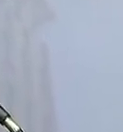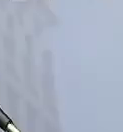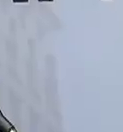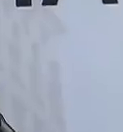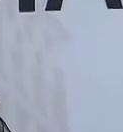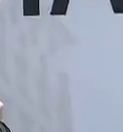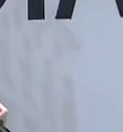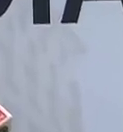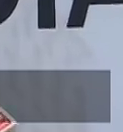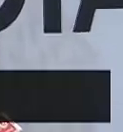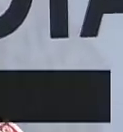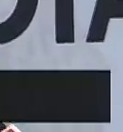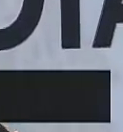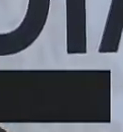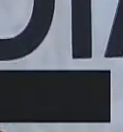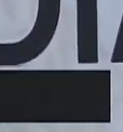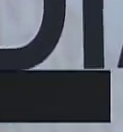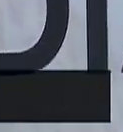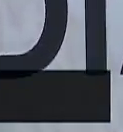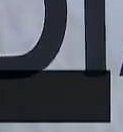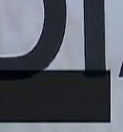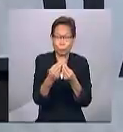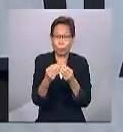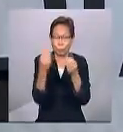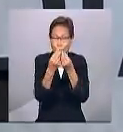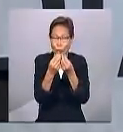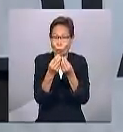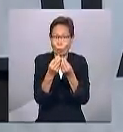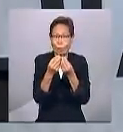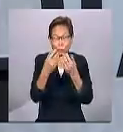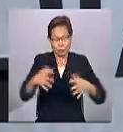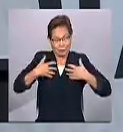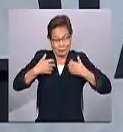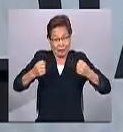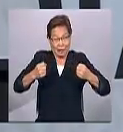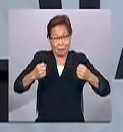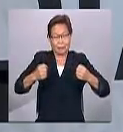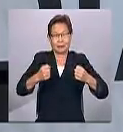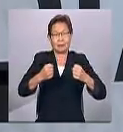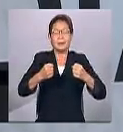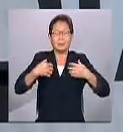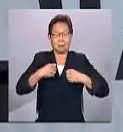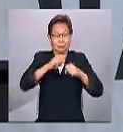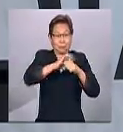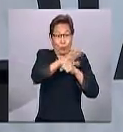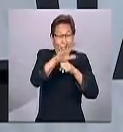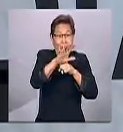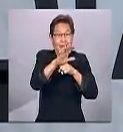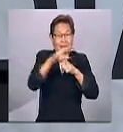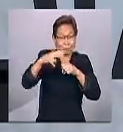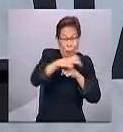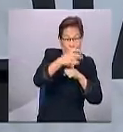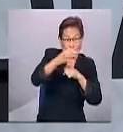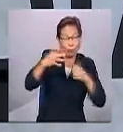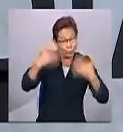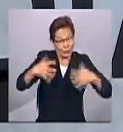ini. Ini menjadikan jumlah kumulatif kes yang telah pulih sepenuhnya daripada jangkitan COVID-19 dan telah